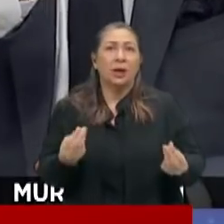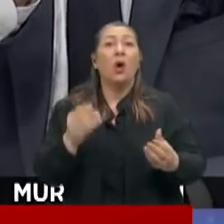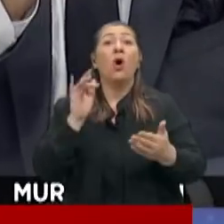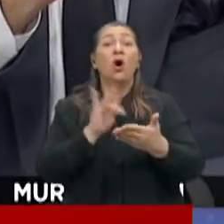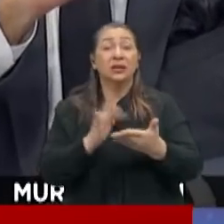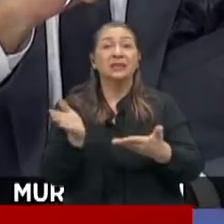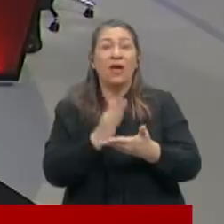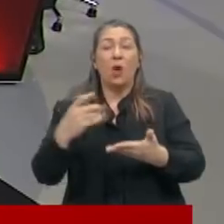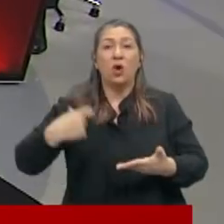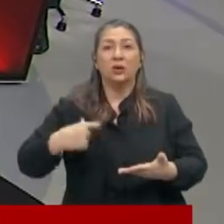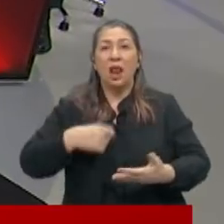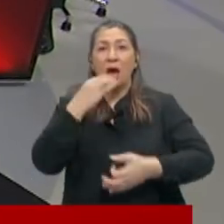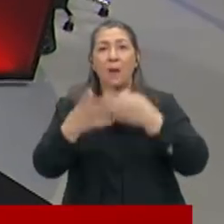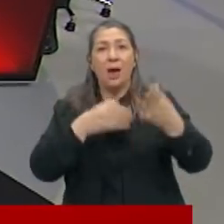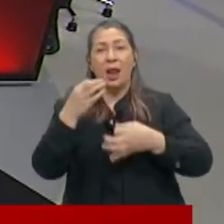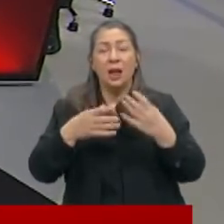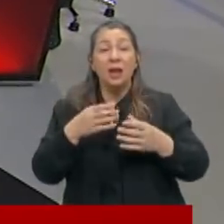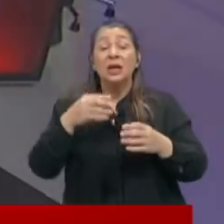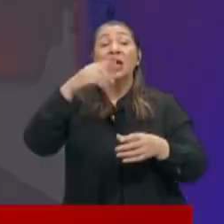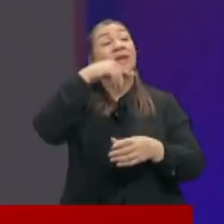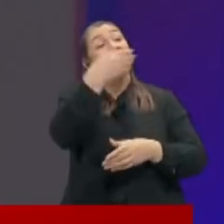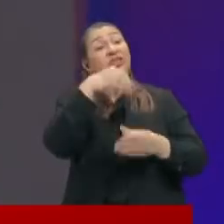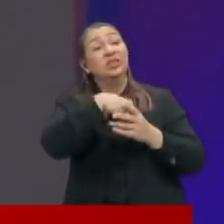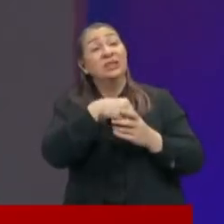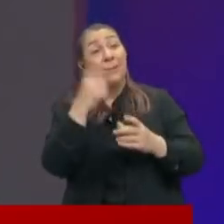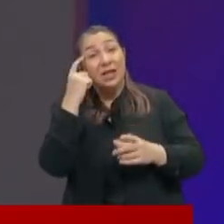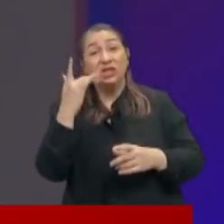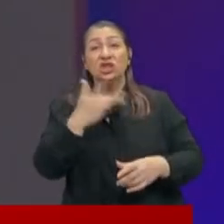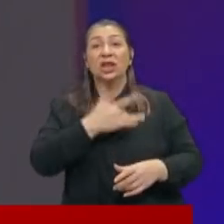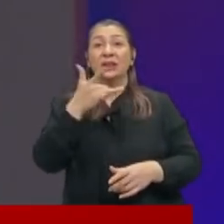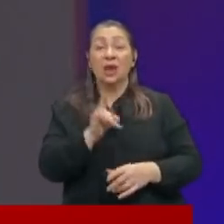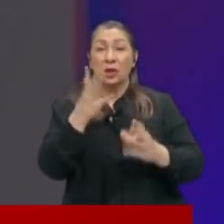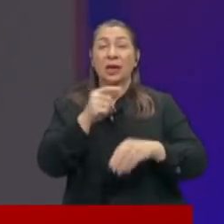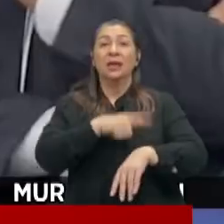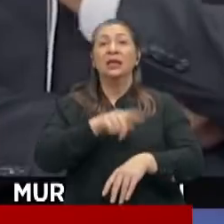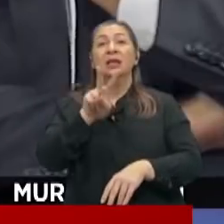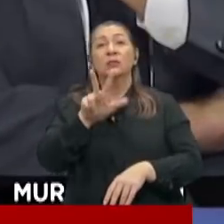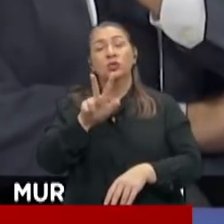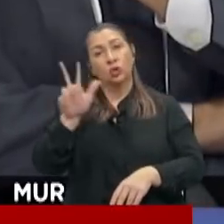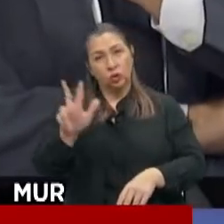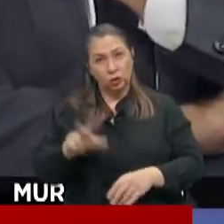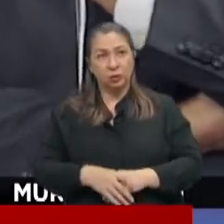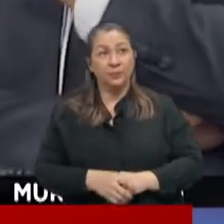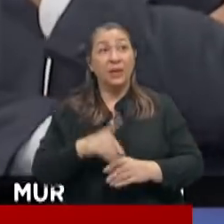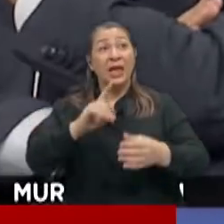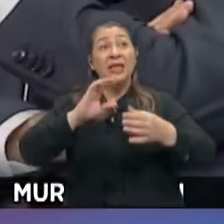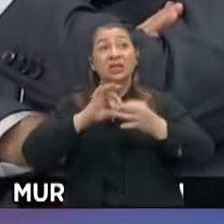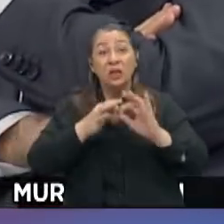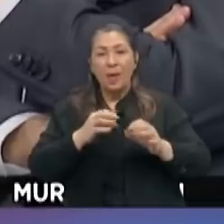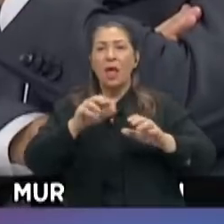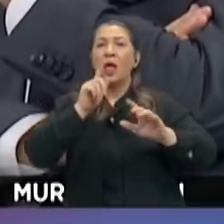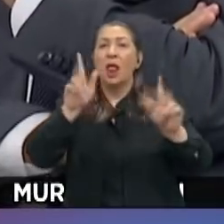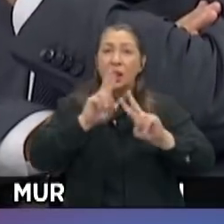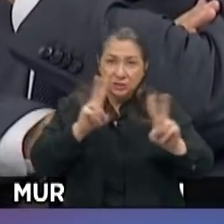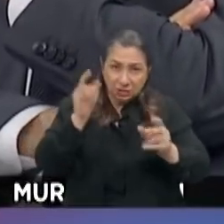sayfa özel haberlerle, kulis bilgileriyle canlı yayında 23.30'da. Bunlar zincirleme. Elektriğe zam,